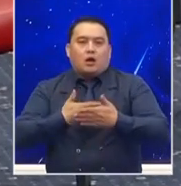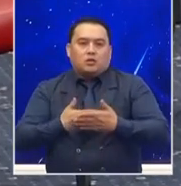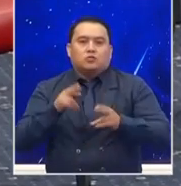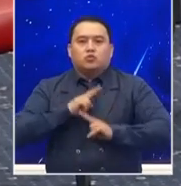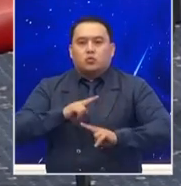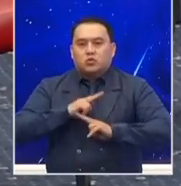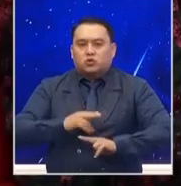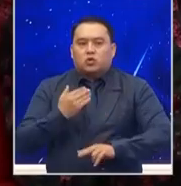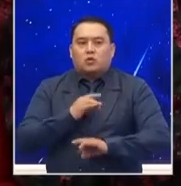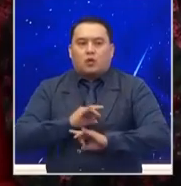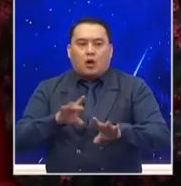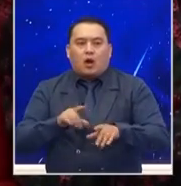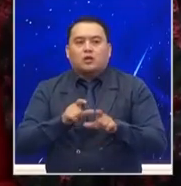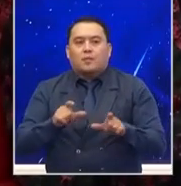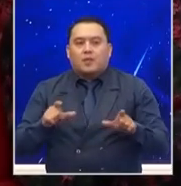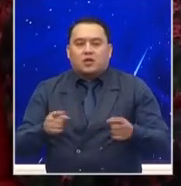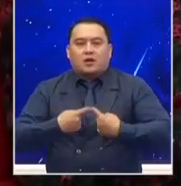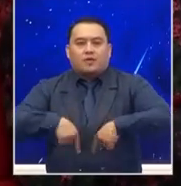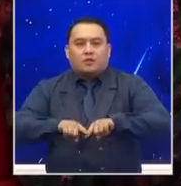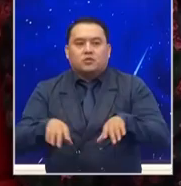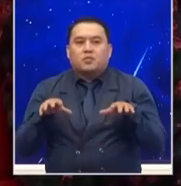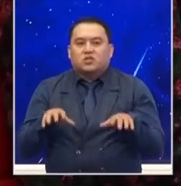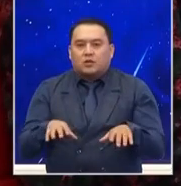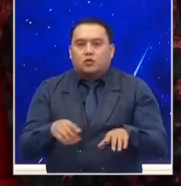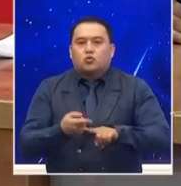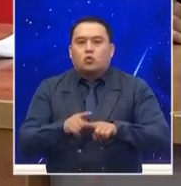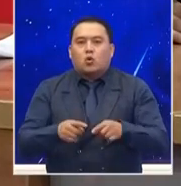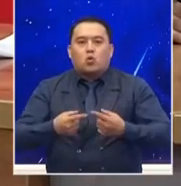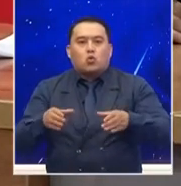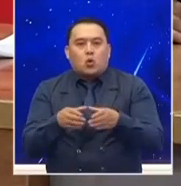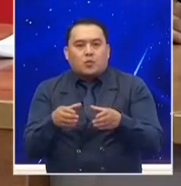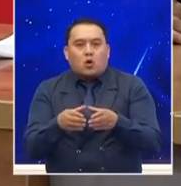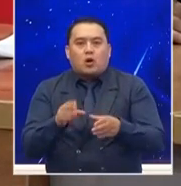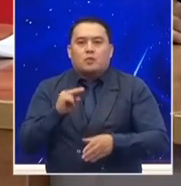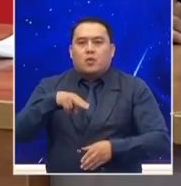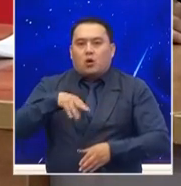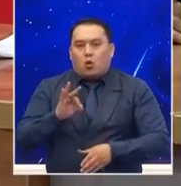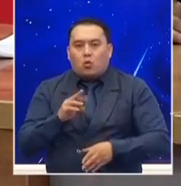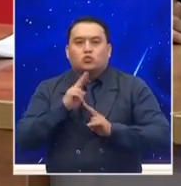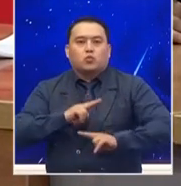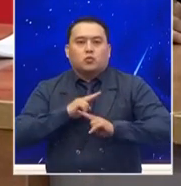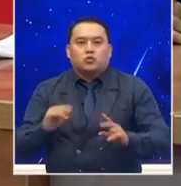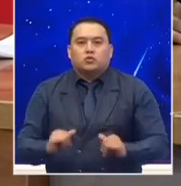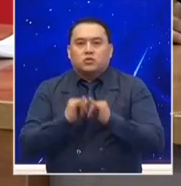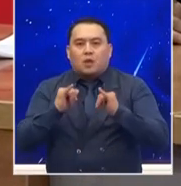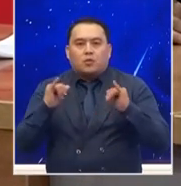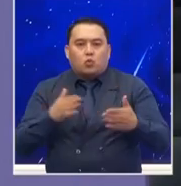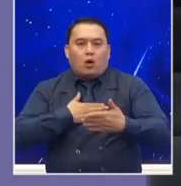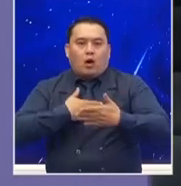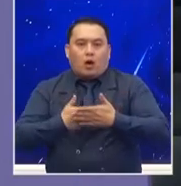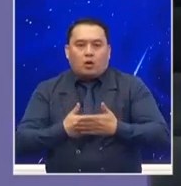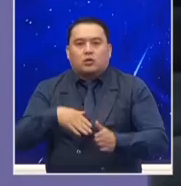жұмыс атқарып отыр, дейді Азаматтық Альянс президенті. Сондықтан ұйым өкілдері қоғамдық бірлестік жұмыстарын жандандырып, белсенді